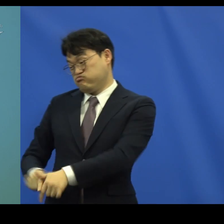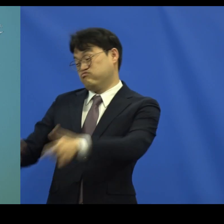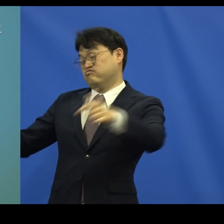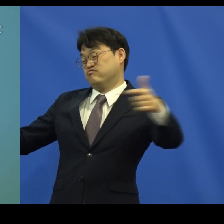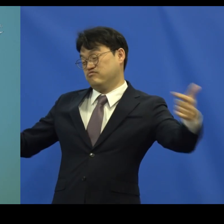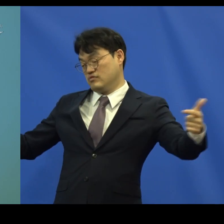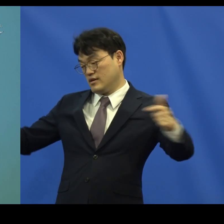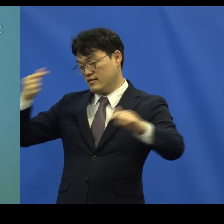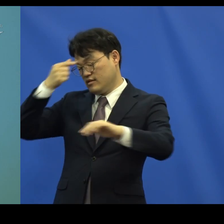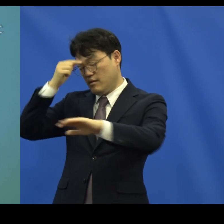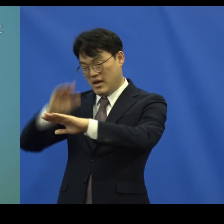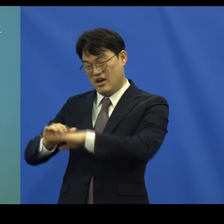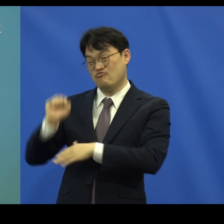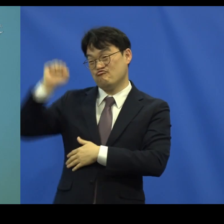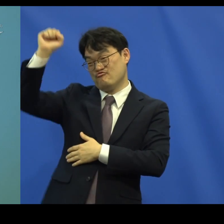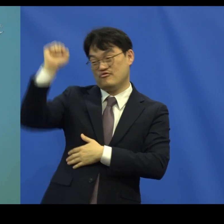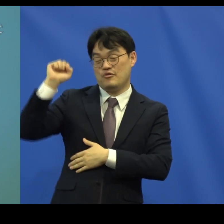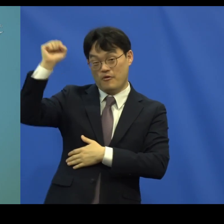특별한 이